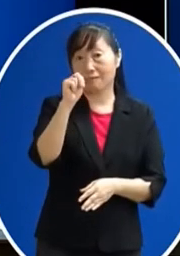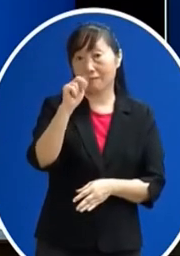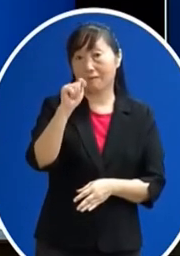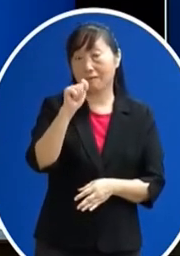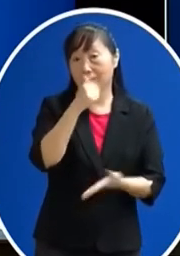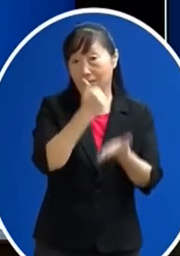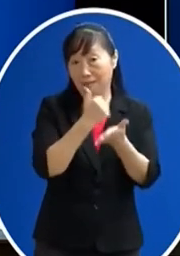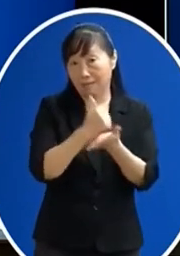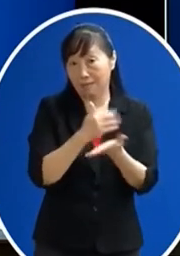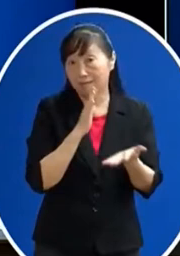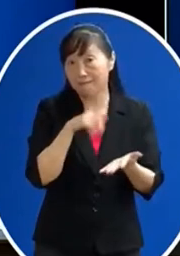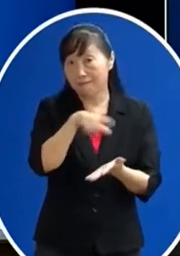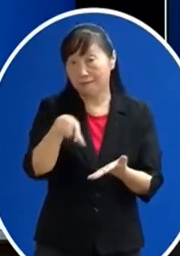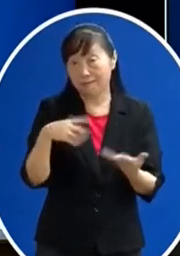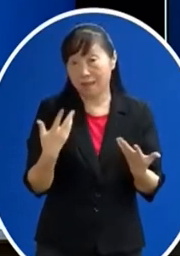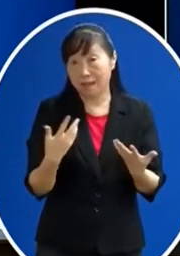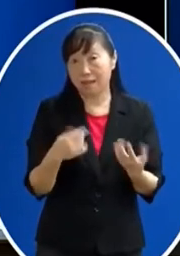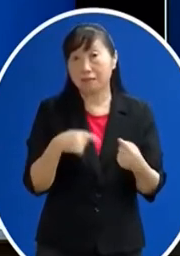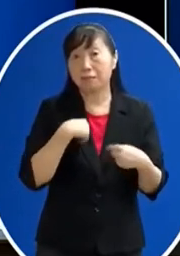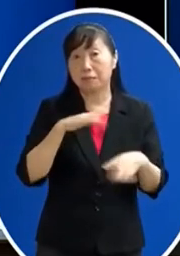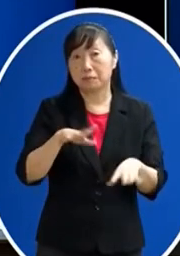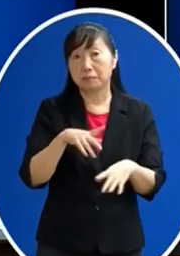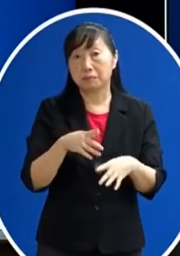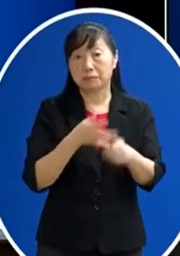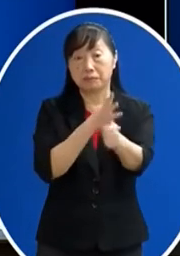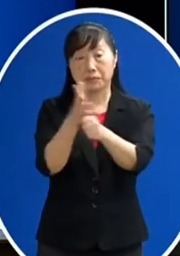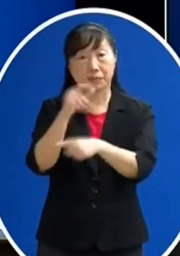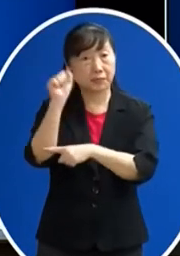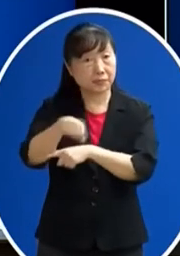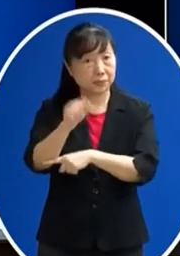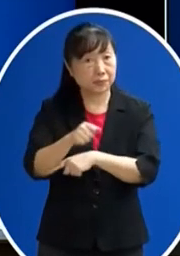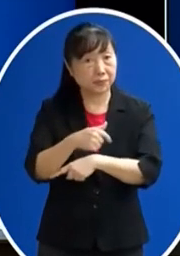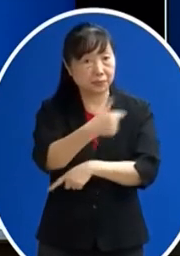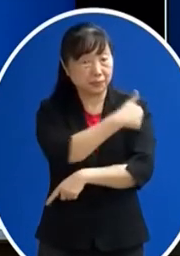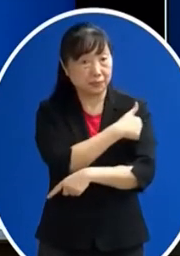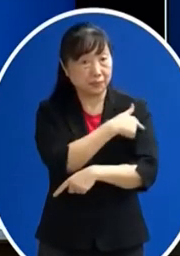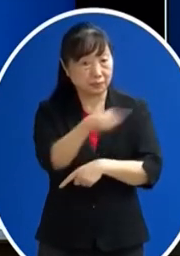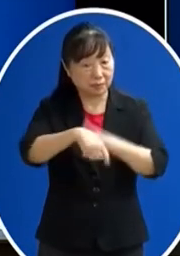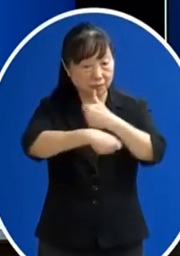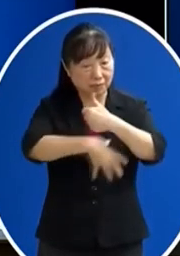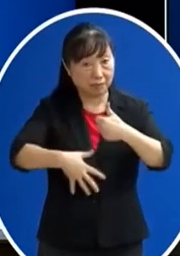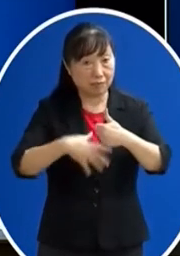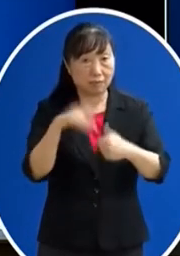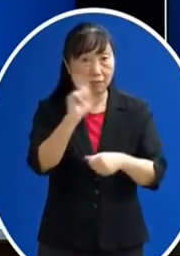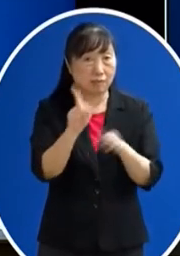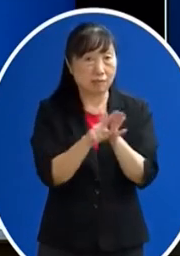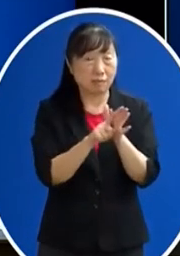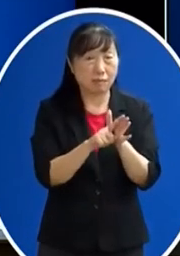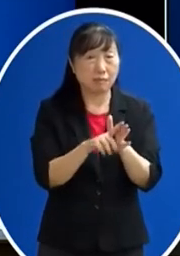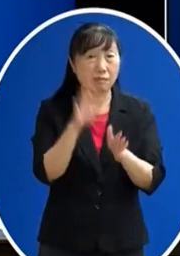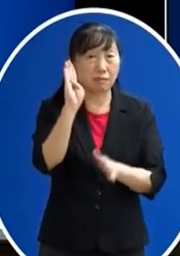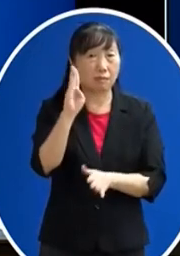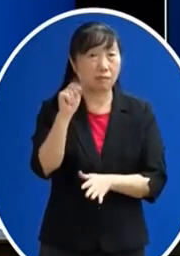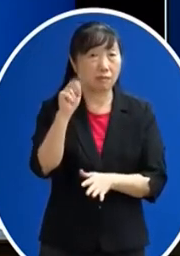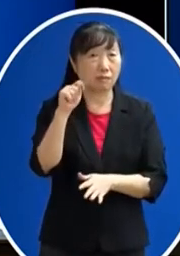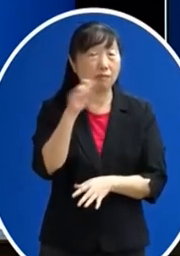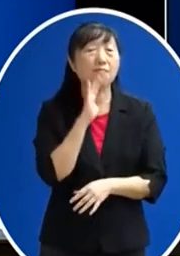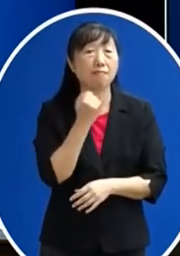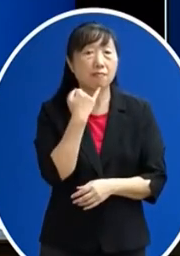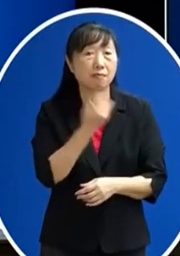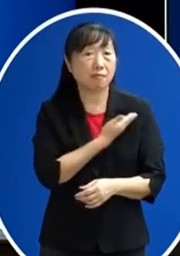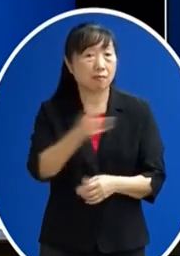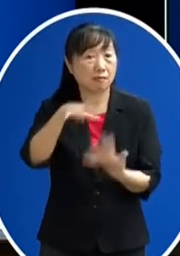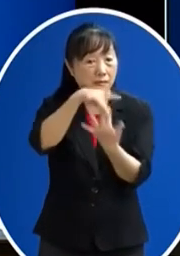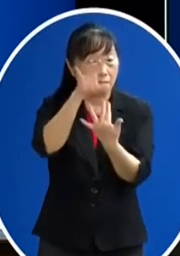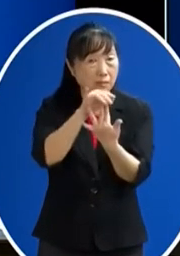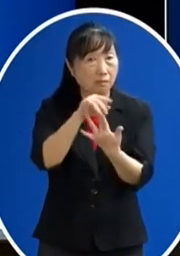那我们的这个意愿接种登记预约平台什么时候会把这个 BNT 的选项放进去让民众选